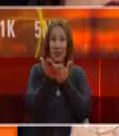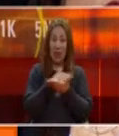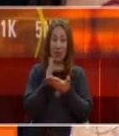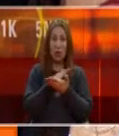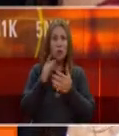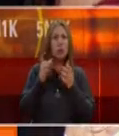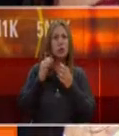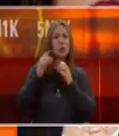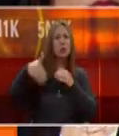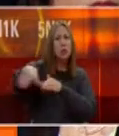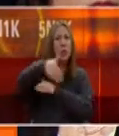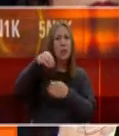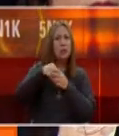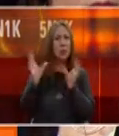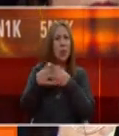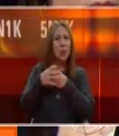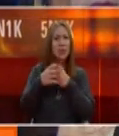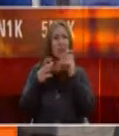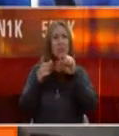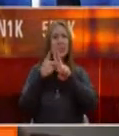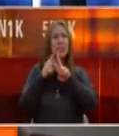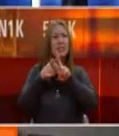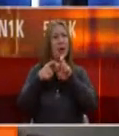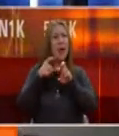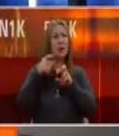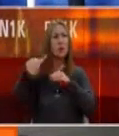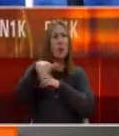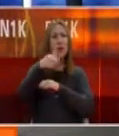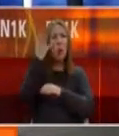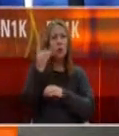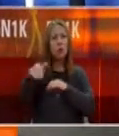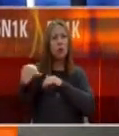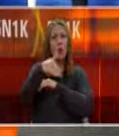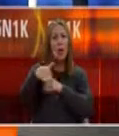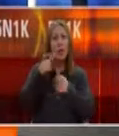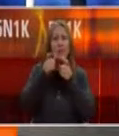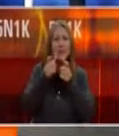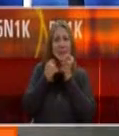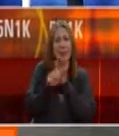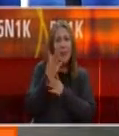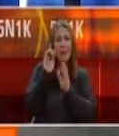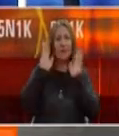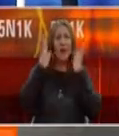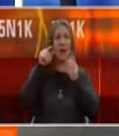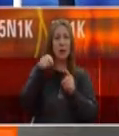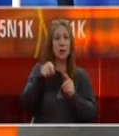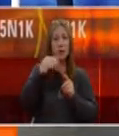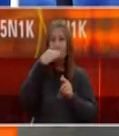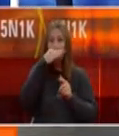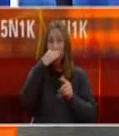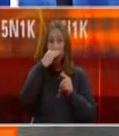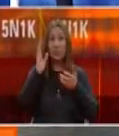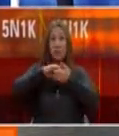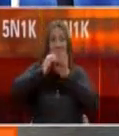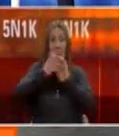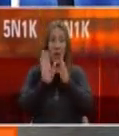sokakta örgütlüyoruz. Zaten Çınardiv faaliyet de sokakta var olmuş, sokaktan beslenen bir faaliyet. Yine biz uyuşturucu ve